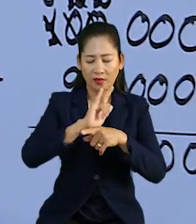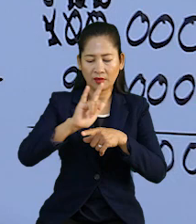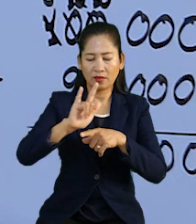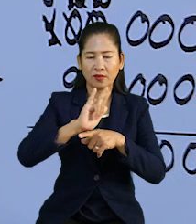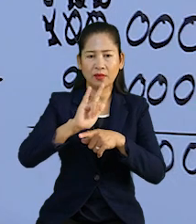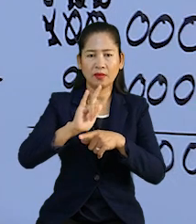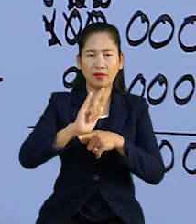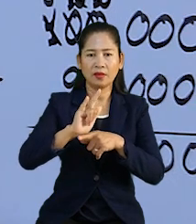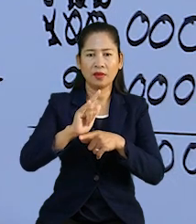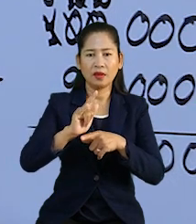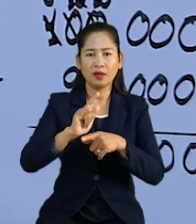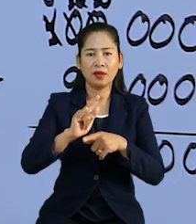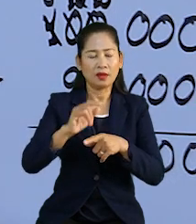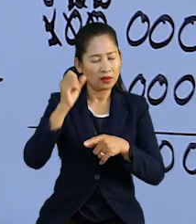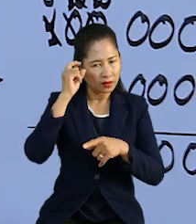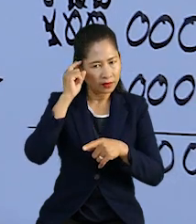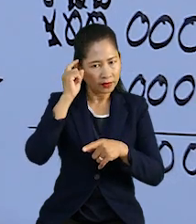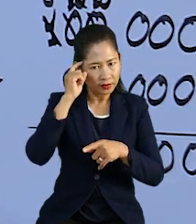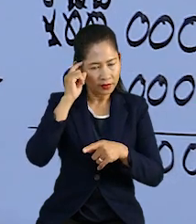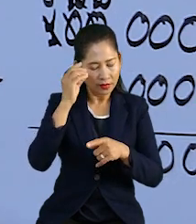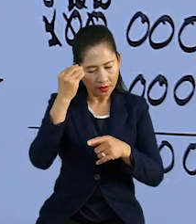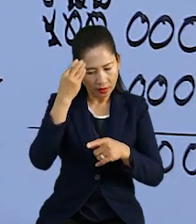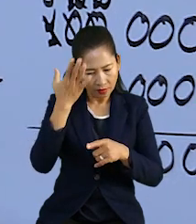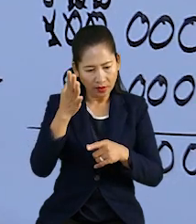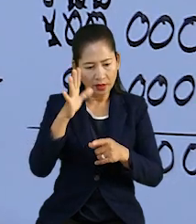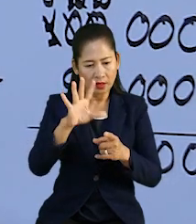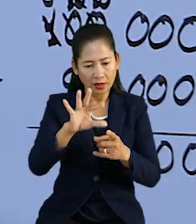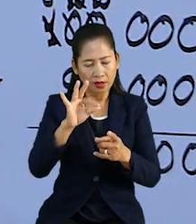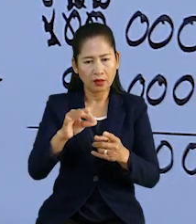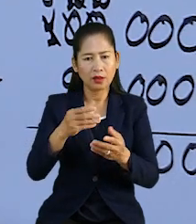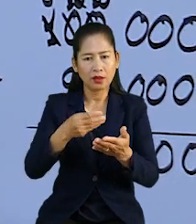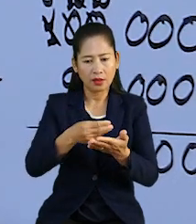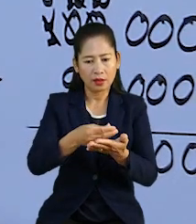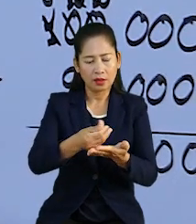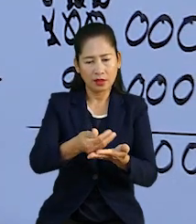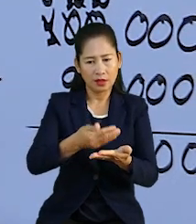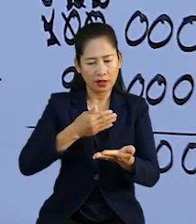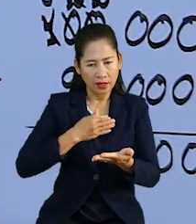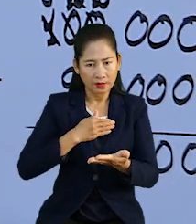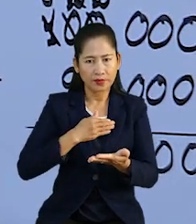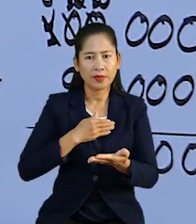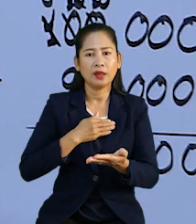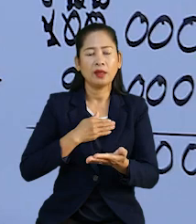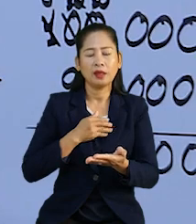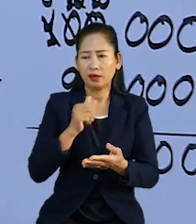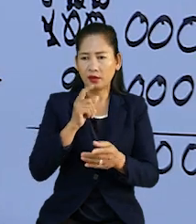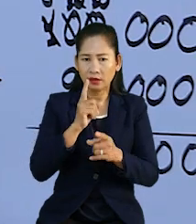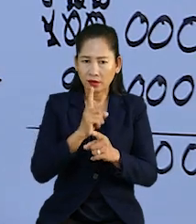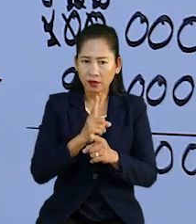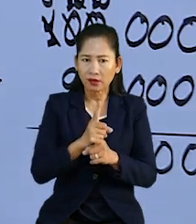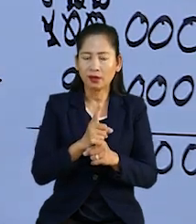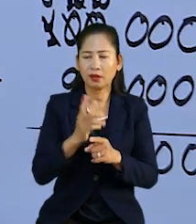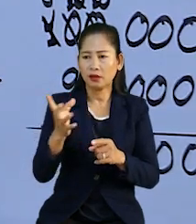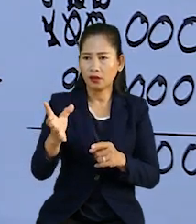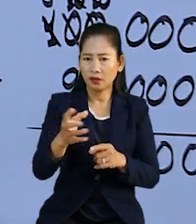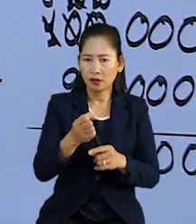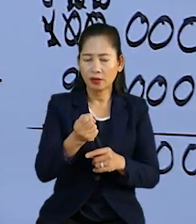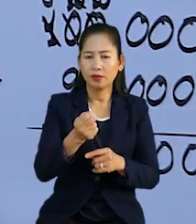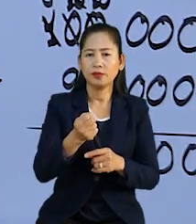thị đau dương đồng thá đàm bầy rột lại áp ra áp cứ dương trở vô cái